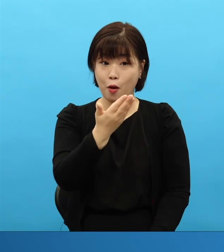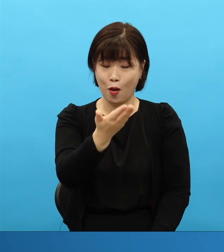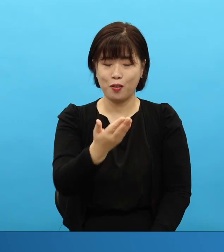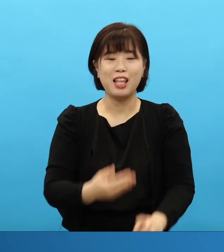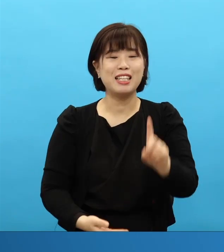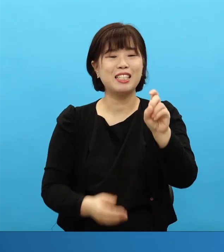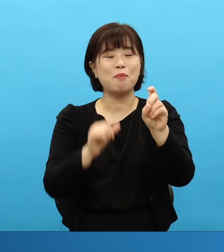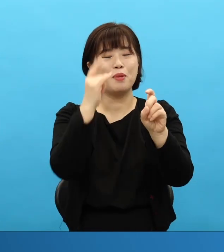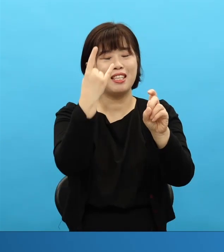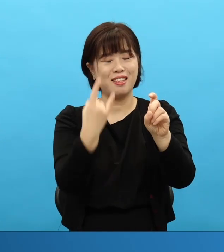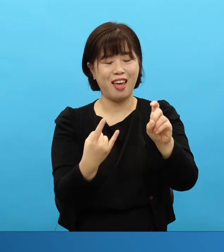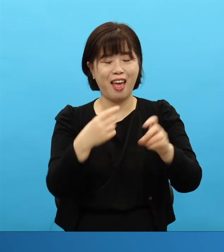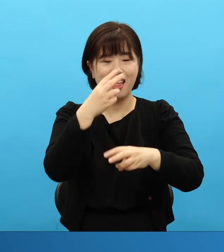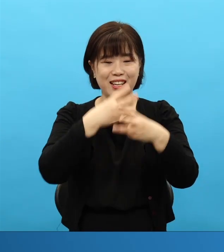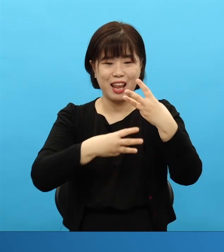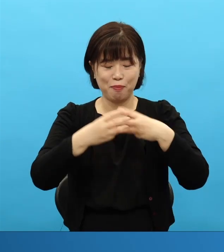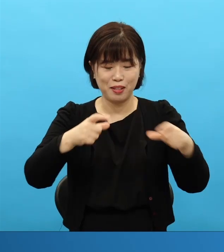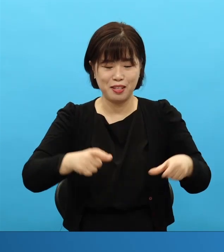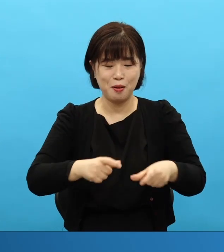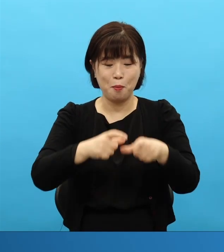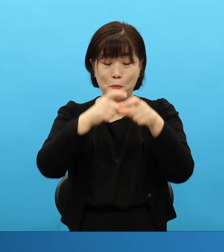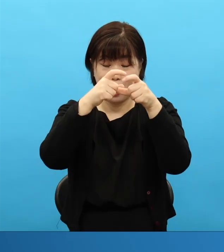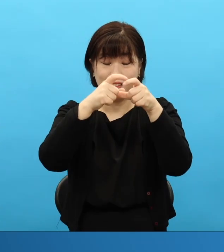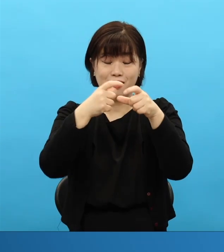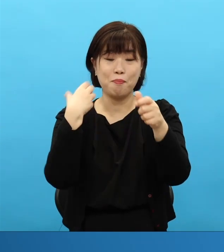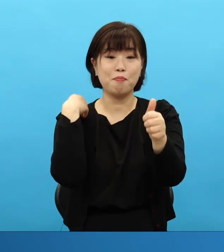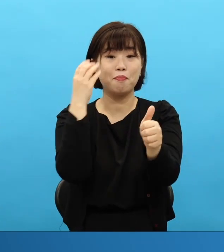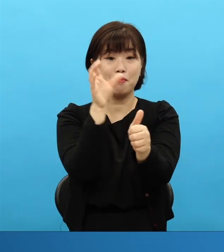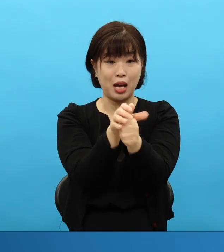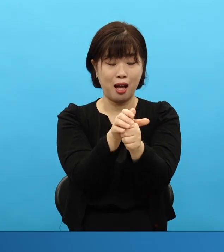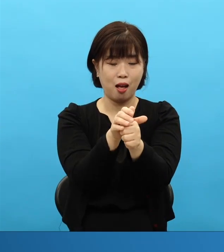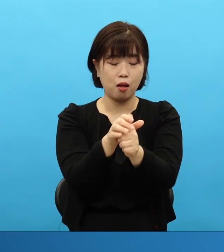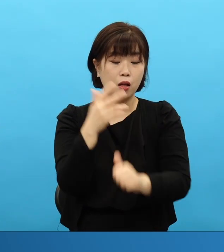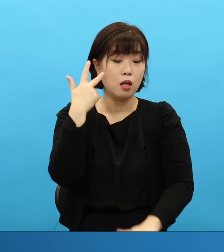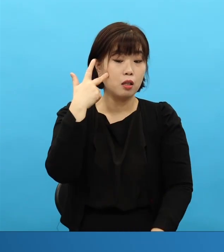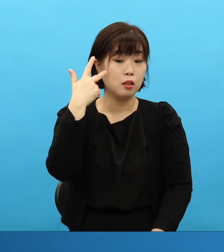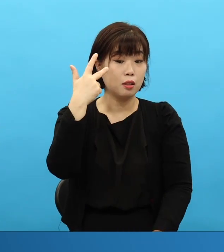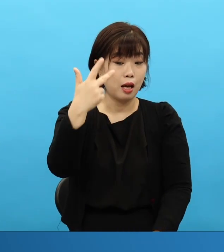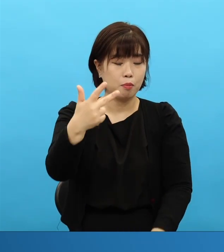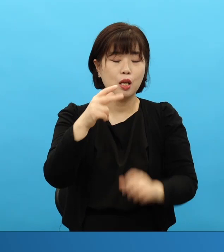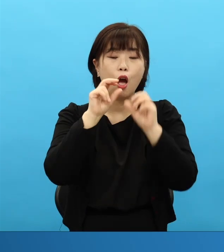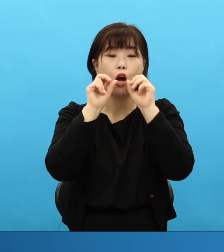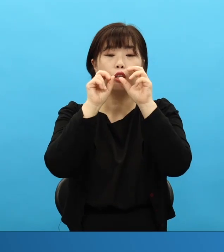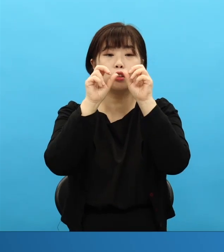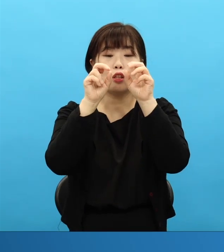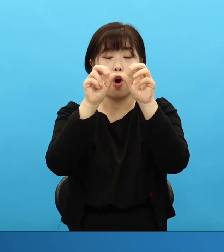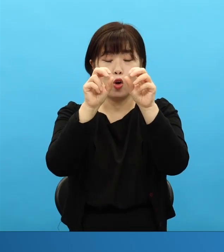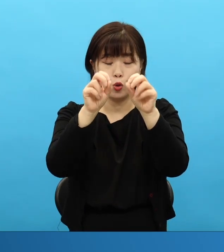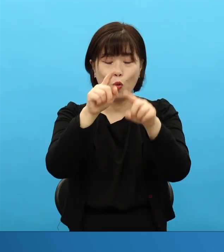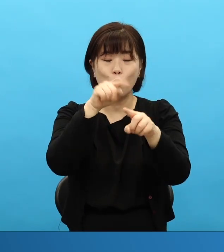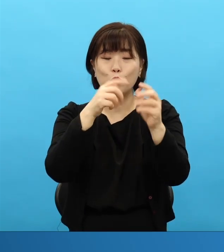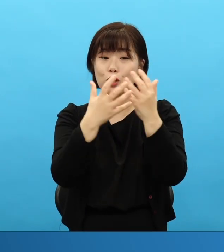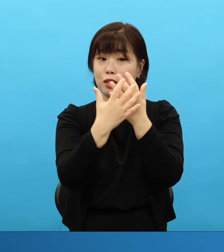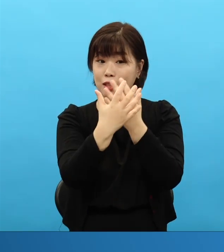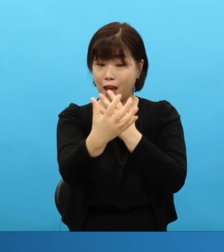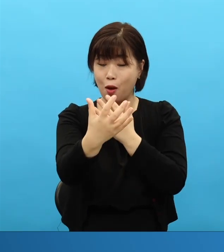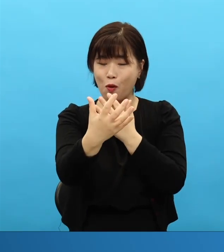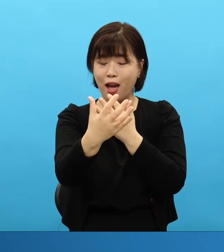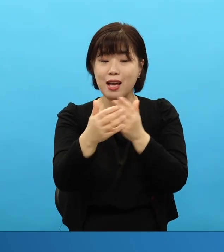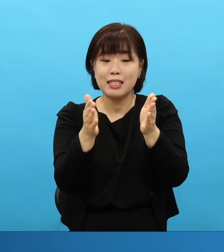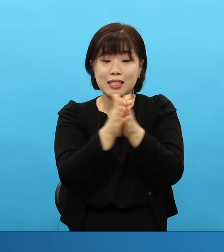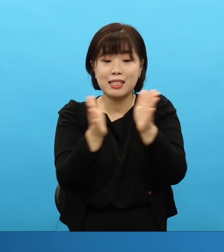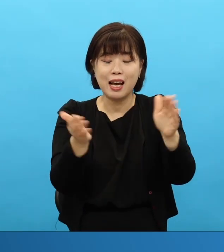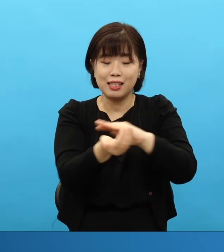다음 주면 237 5촌 종족의 꽃 세계 선교대회가 시작되는데요. 그 전주인 이번 주에